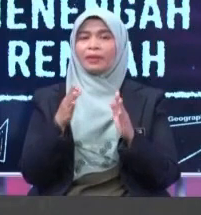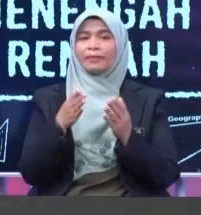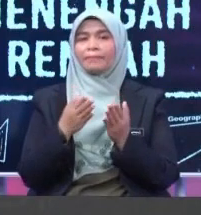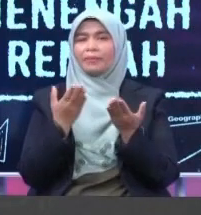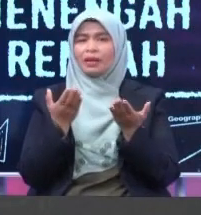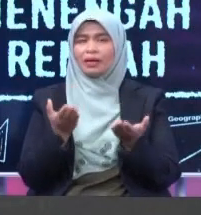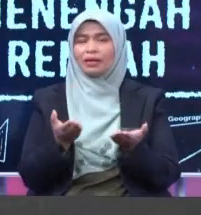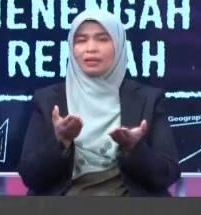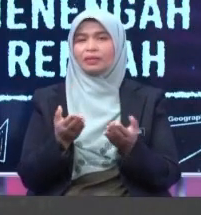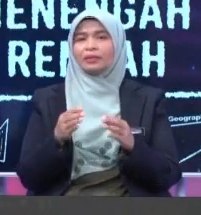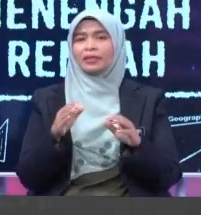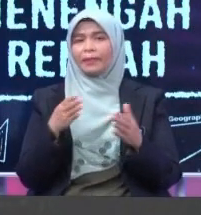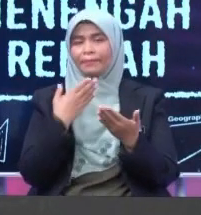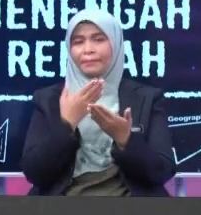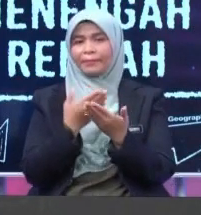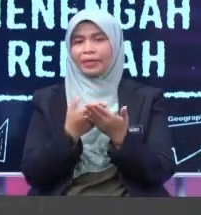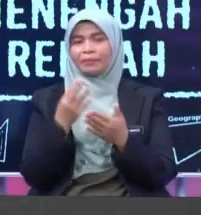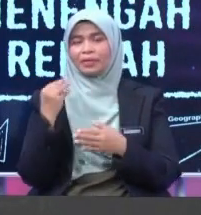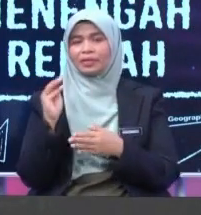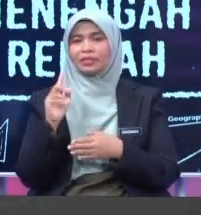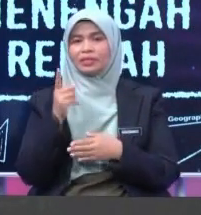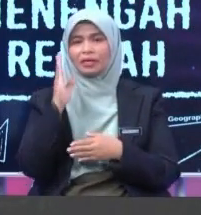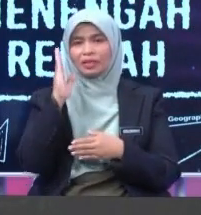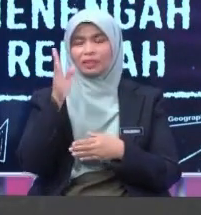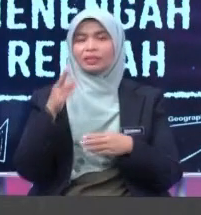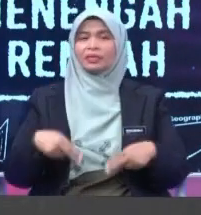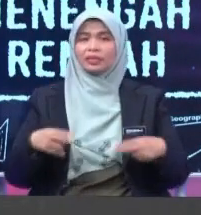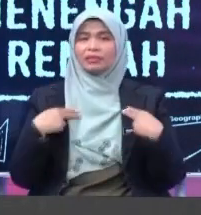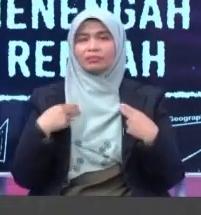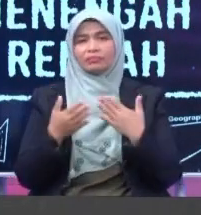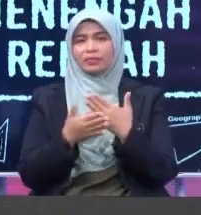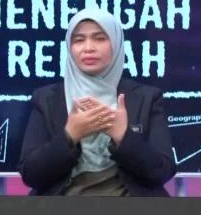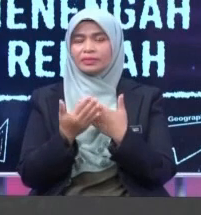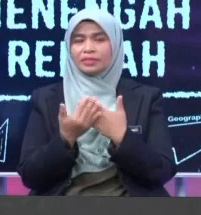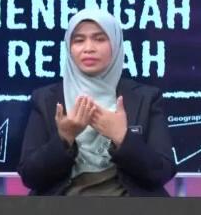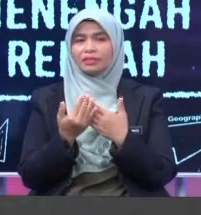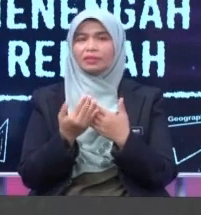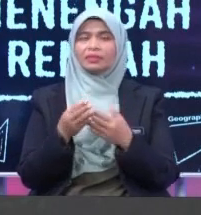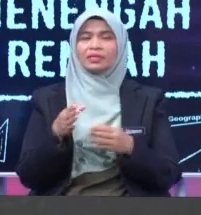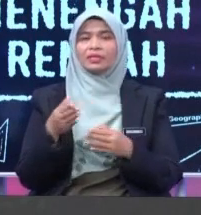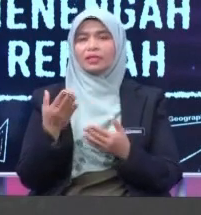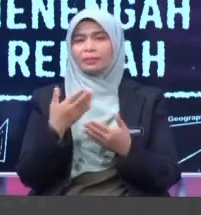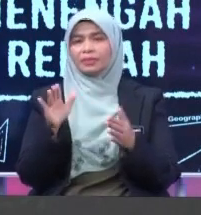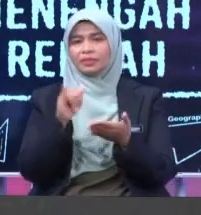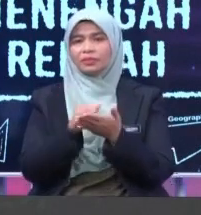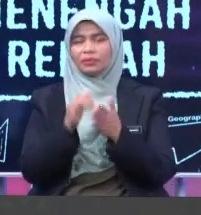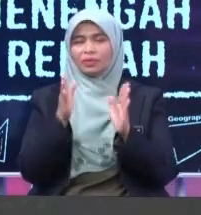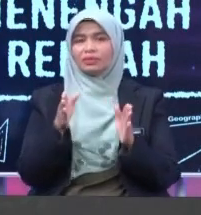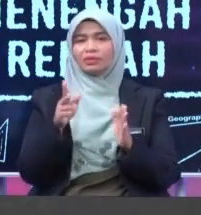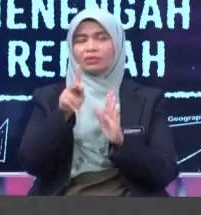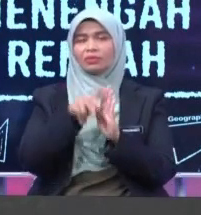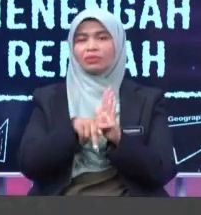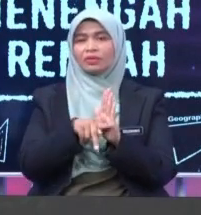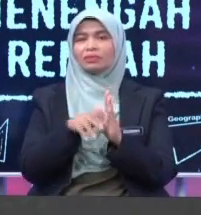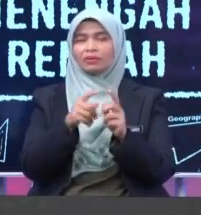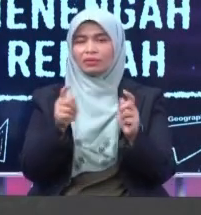baiknya, maka dia berada dalam kehidupan yang senang lenang. Sebaliknya, orang yang ringan timbangan amal baiknya, maka tempat kembalinya